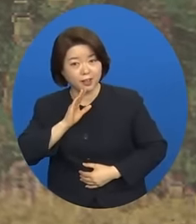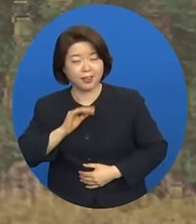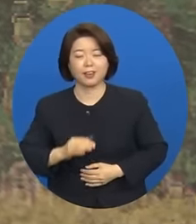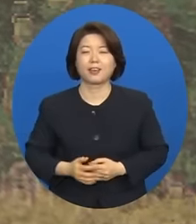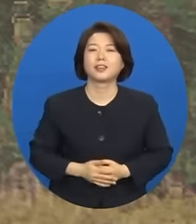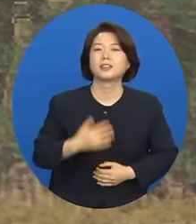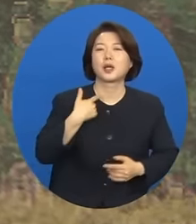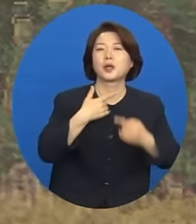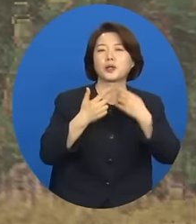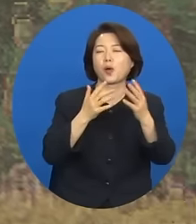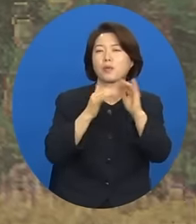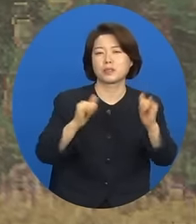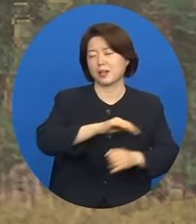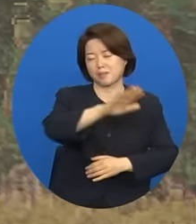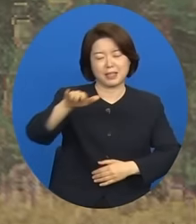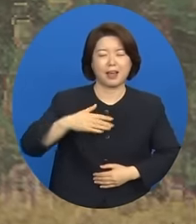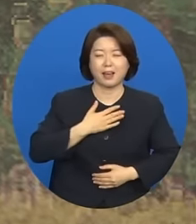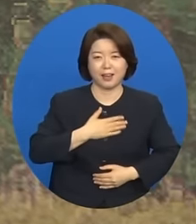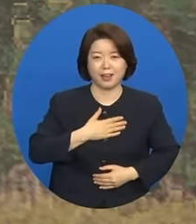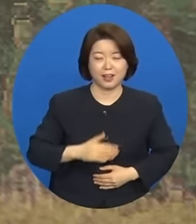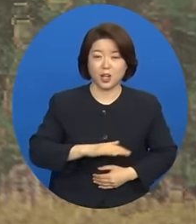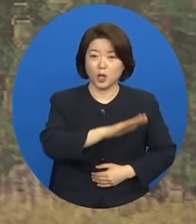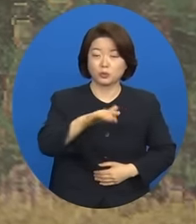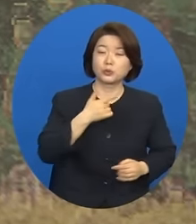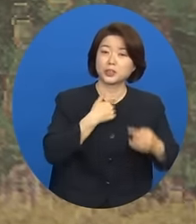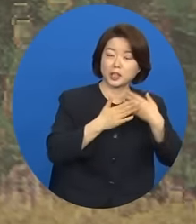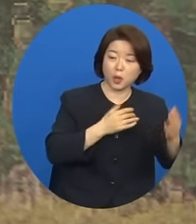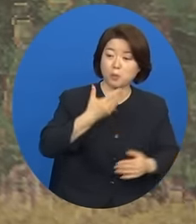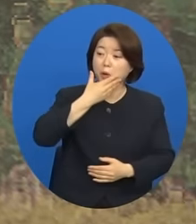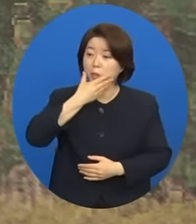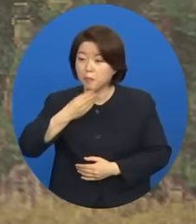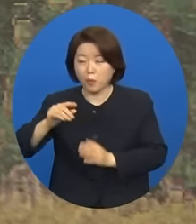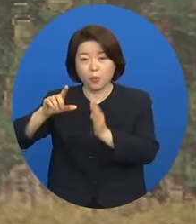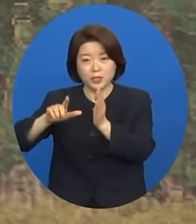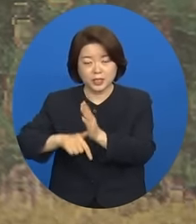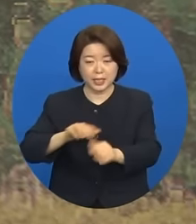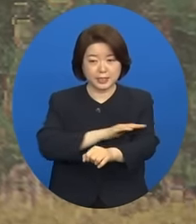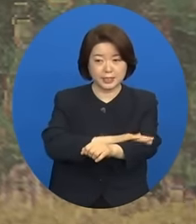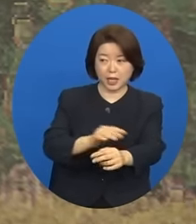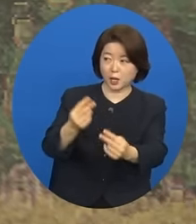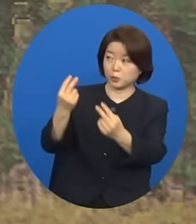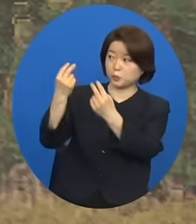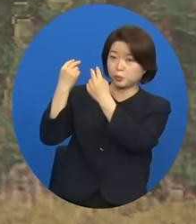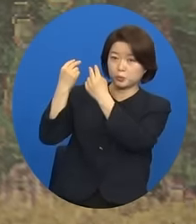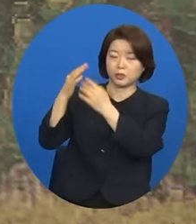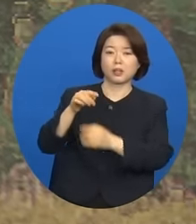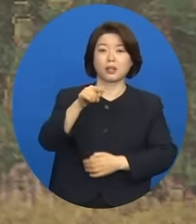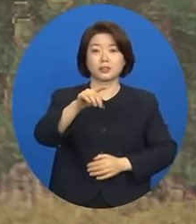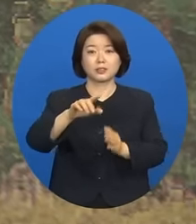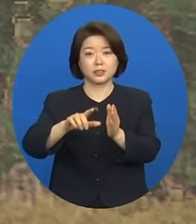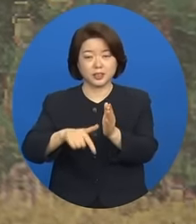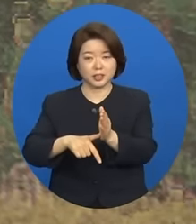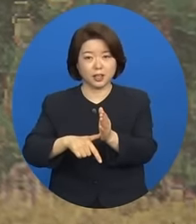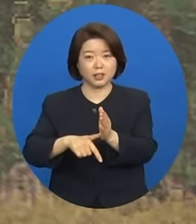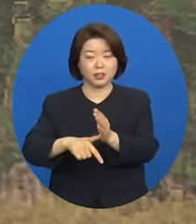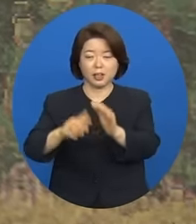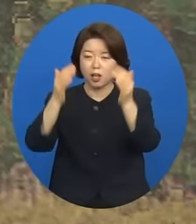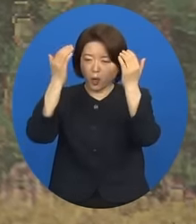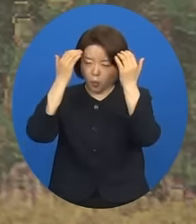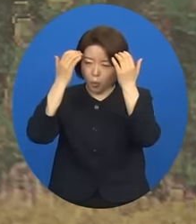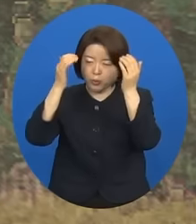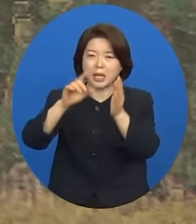거예요. 우리가 경험한 복된 세월이라고 할 수 있는 것들을 잘 돌아보면 그 시간은 고난의